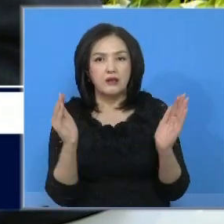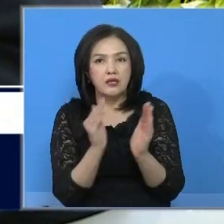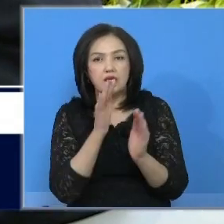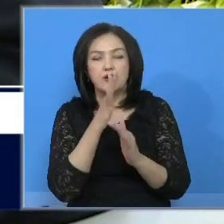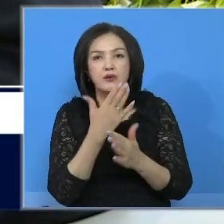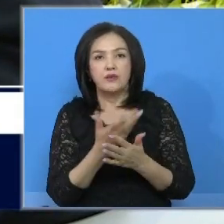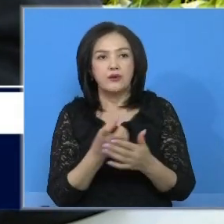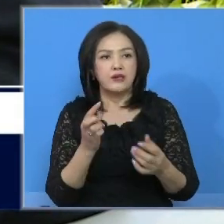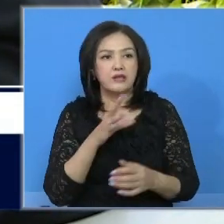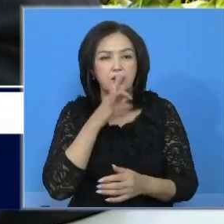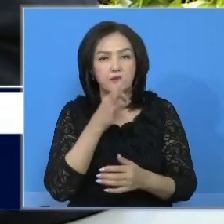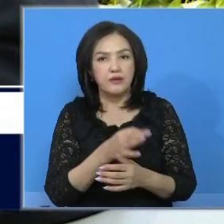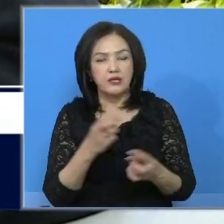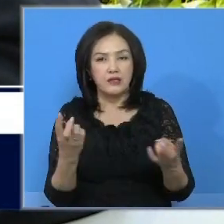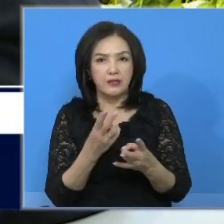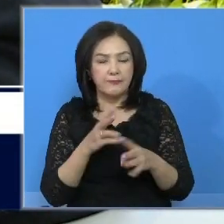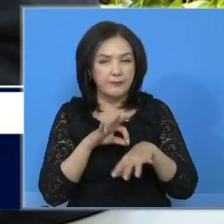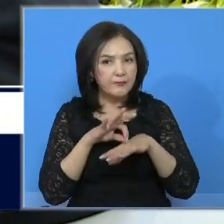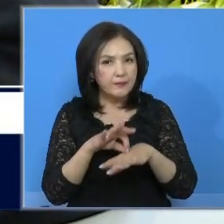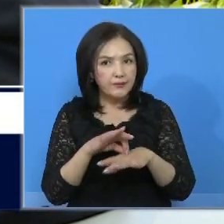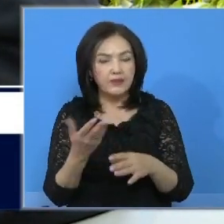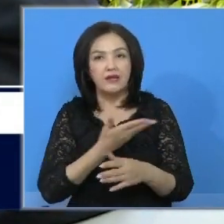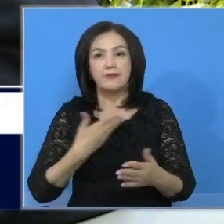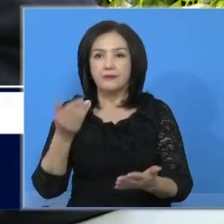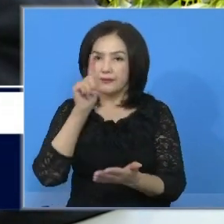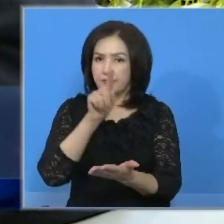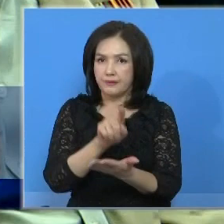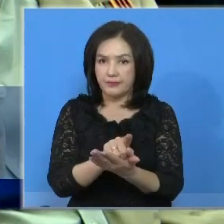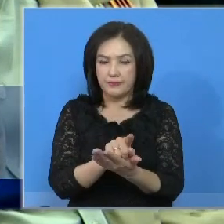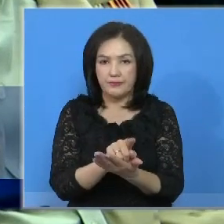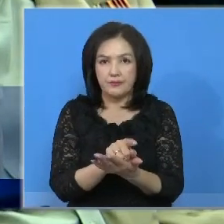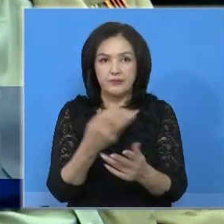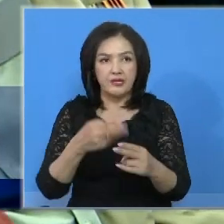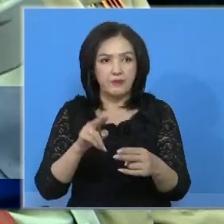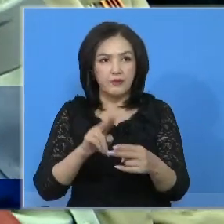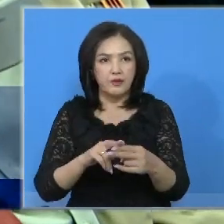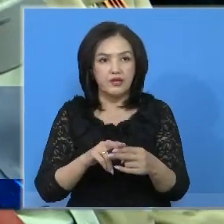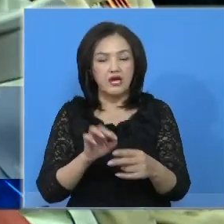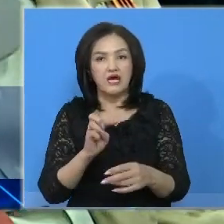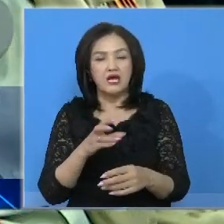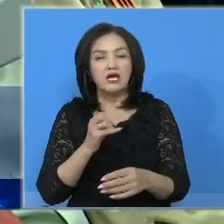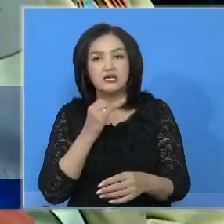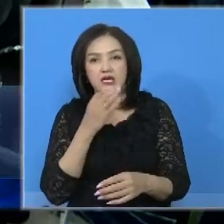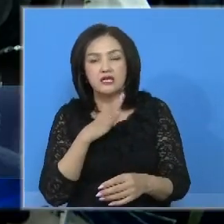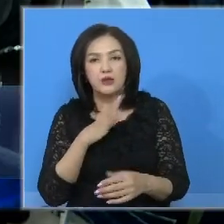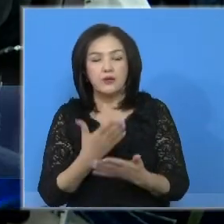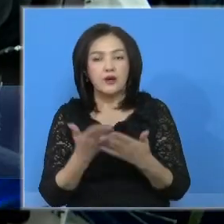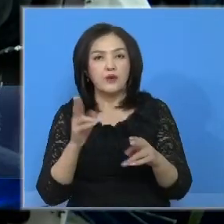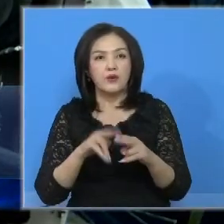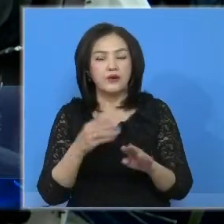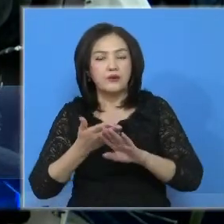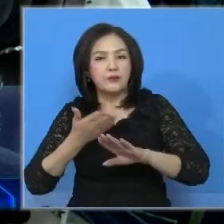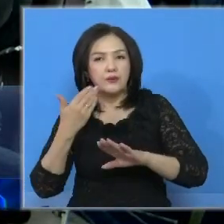қазір нәтижесі керек, оны ұйымдастыруымыз керек. Ол біздің міндетіміз. Бұл мемлекет қазір нақтылап, ұзақтай алса. Осы уақытқа